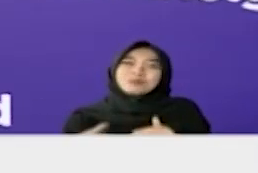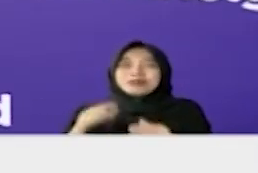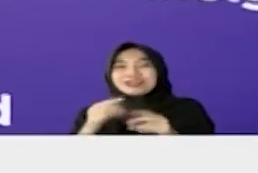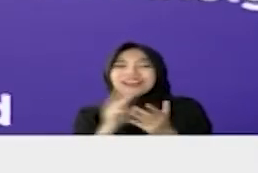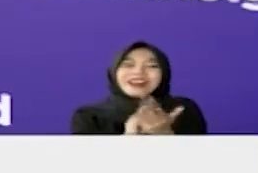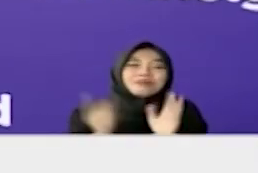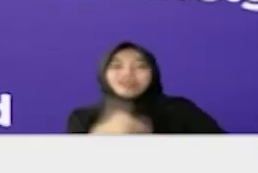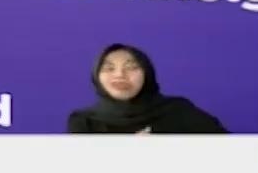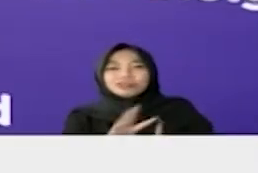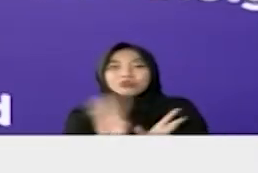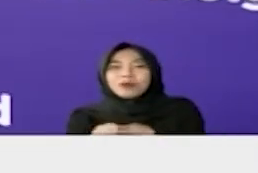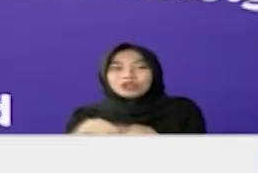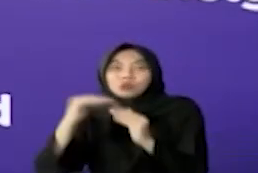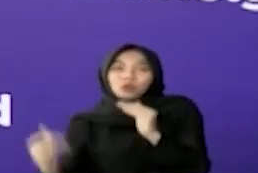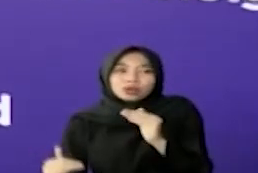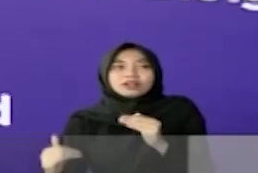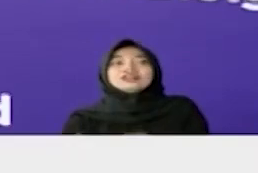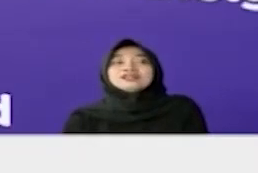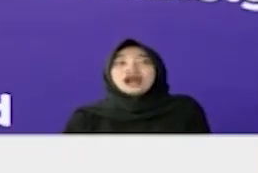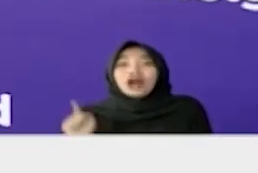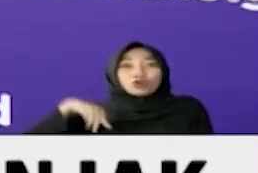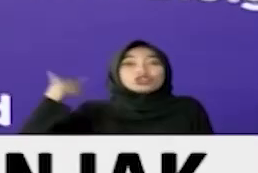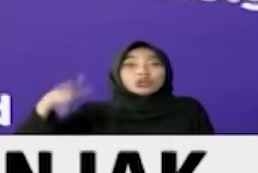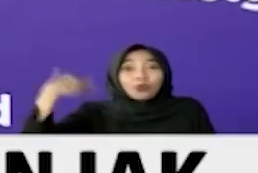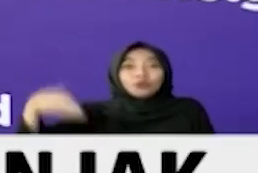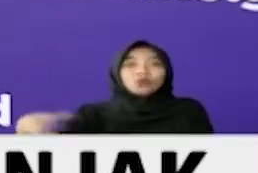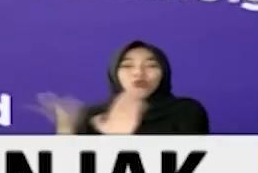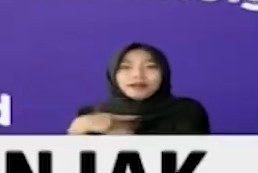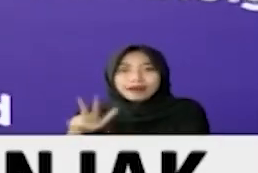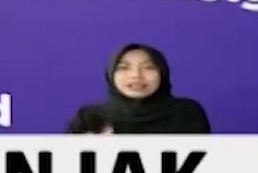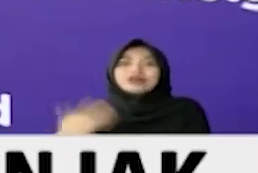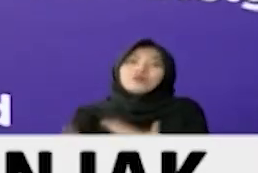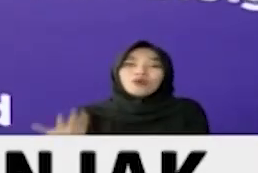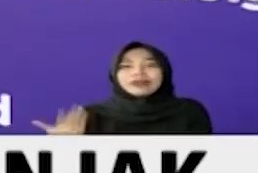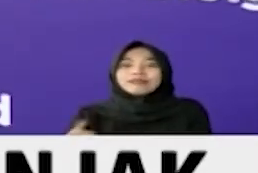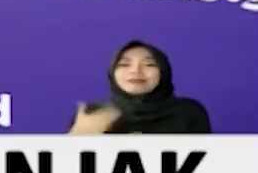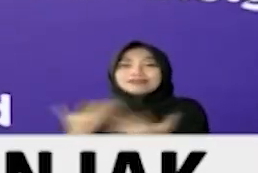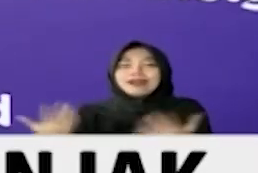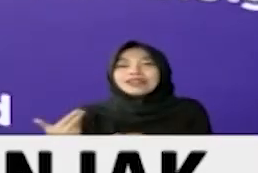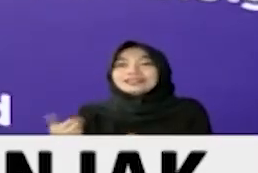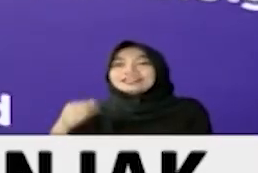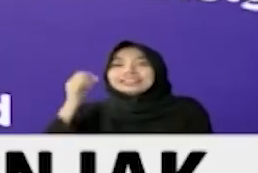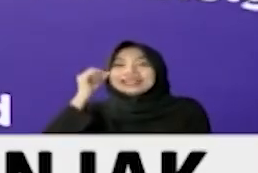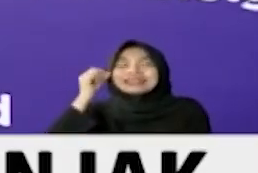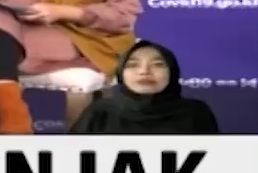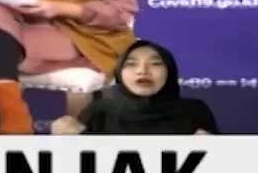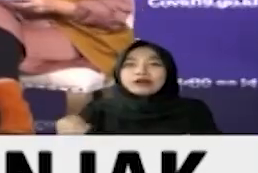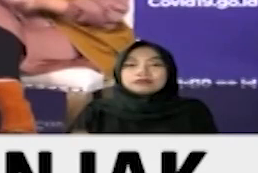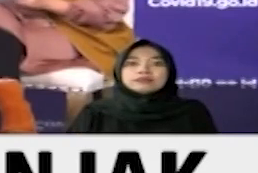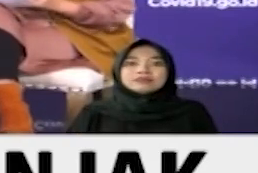turun. Kalau terus seperti ini, di ujungnya adalah nol, apa yang terjadi? Kasusnya pasti sangat